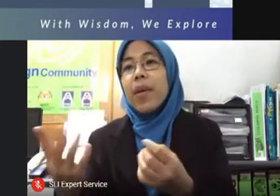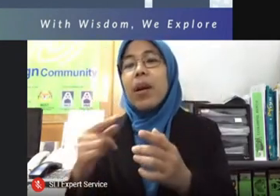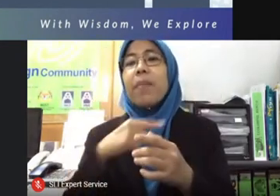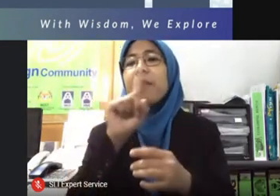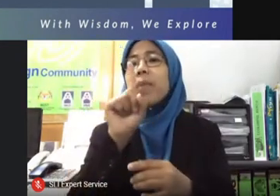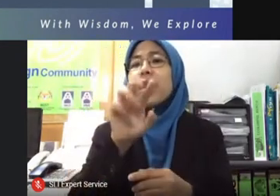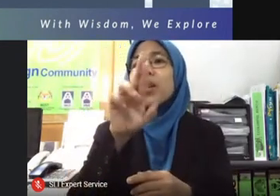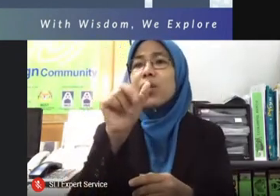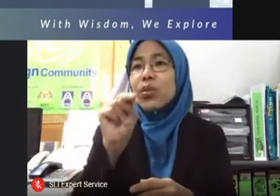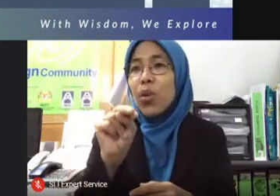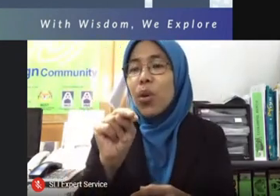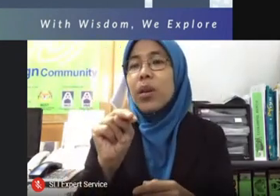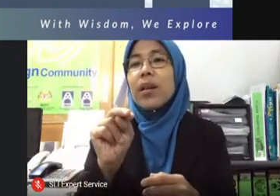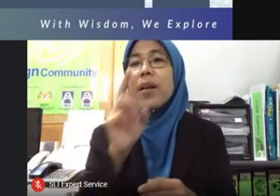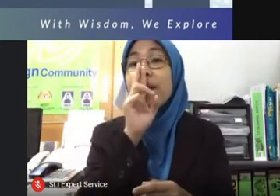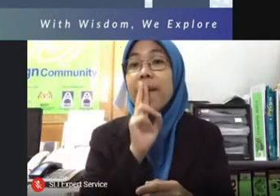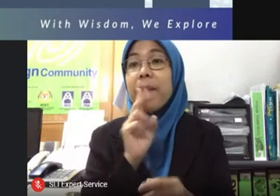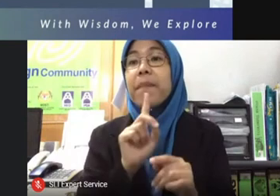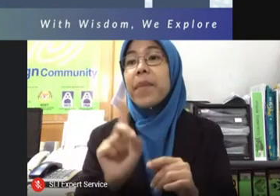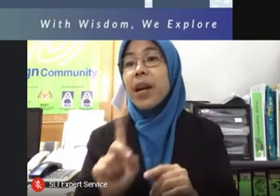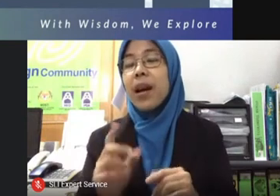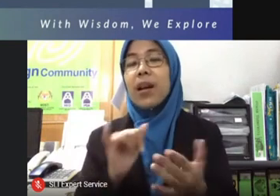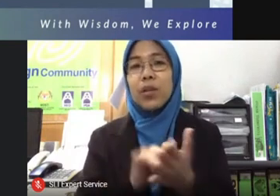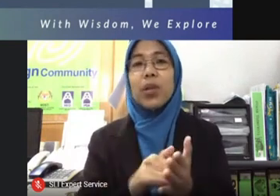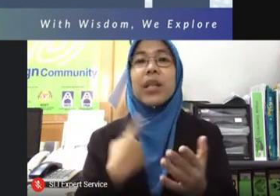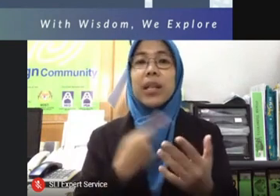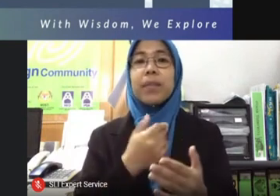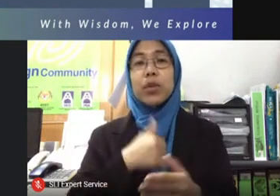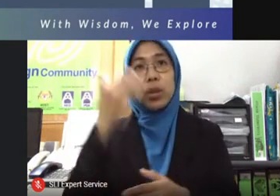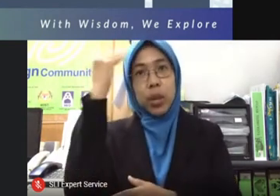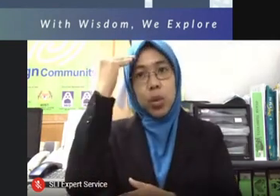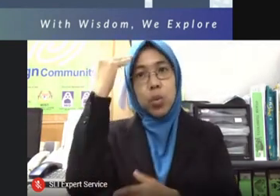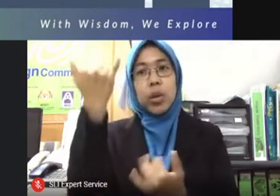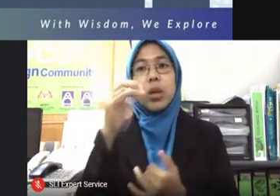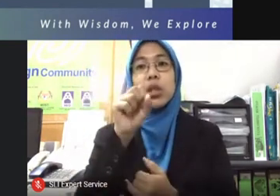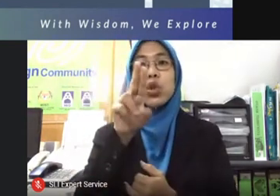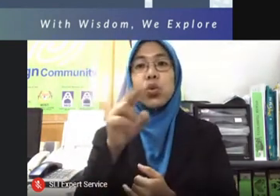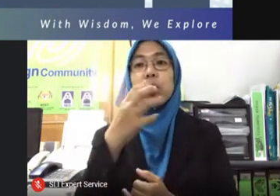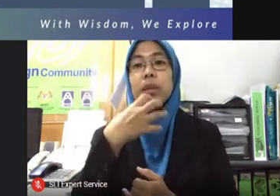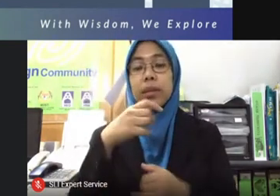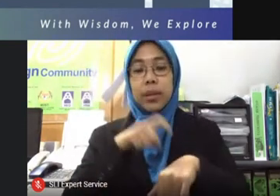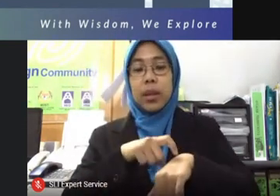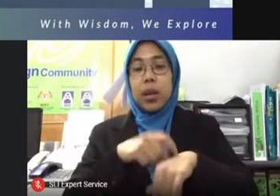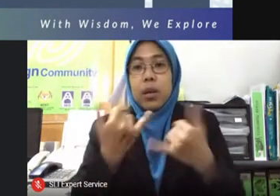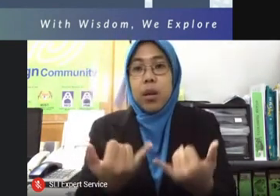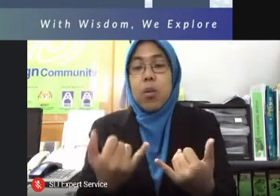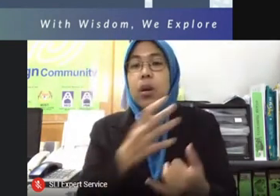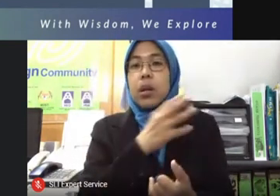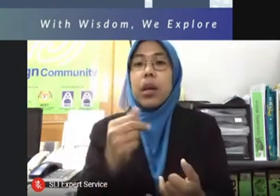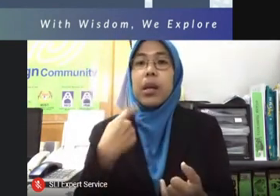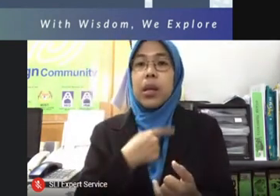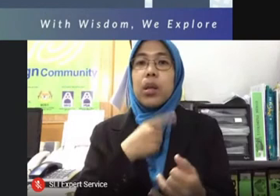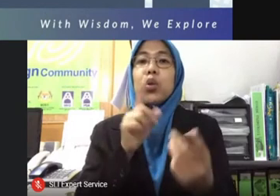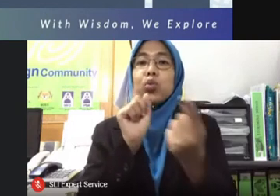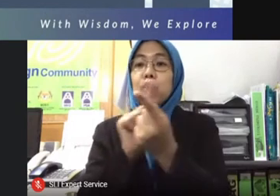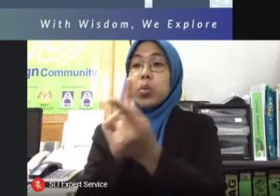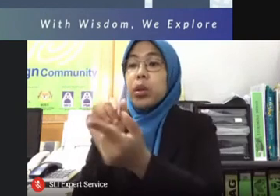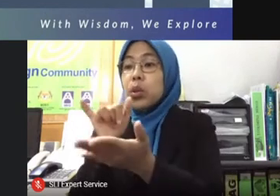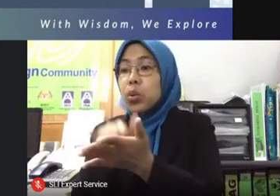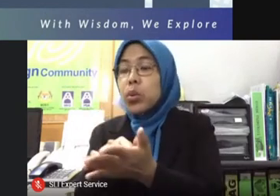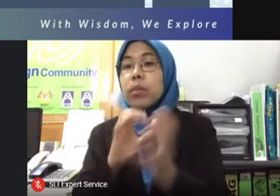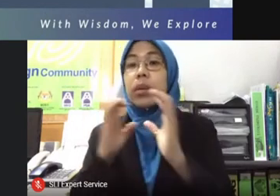zone. So semua-semua tu adalah isu semasa yang kita perlu tahu jugalah. So cari juga persamaan dengan orang yang kita nak, yang tengah kita bercakap